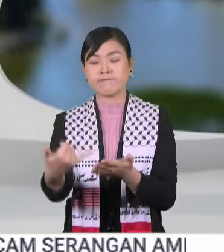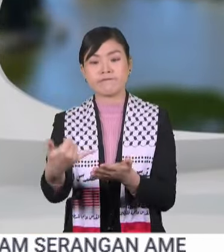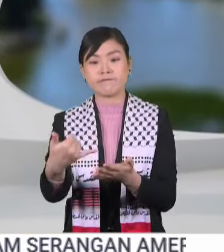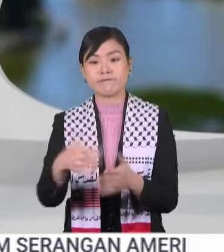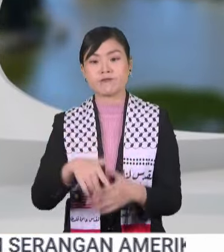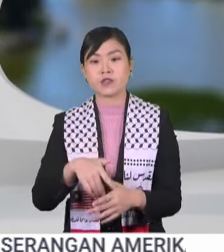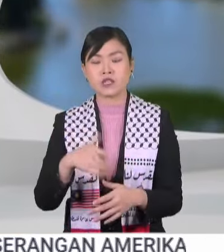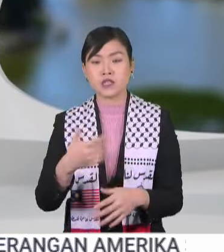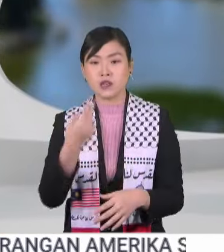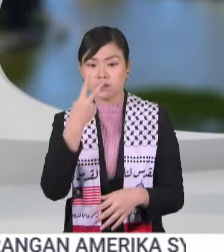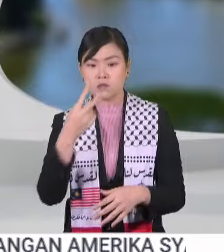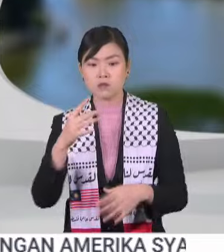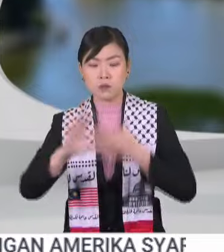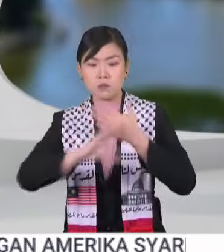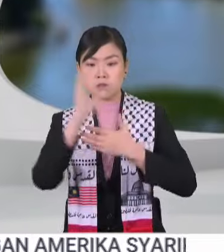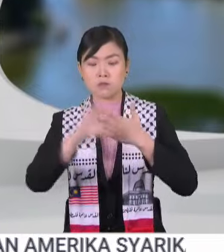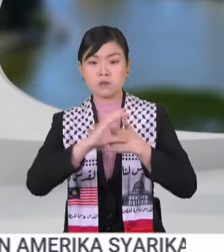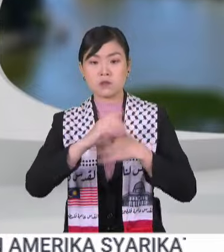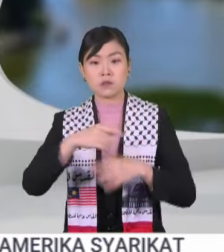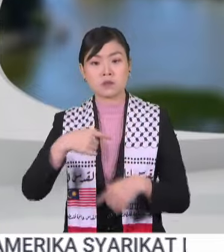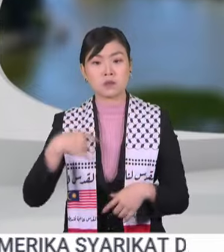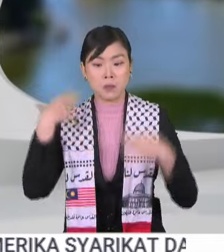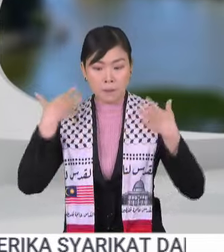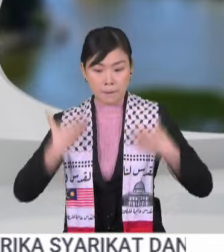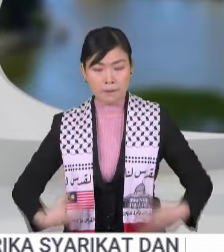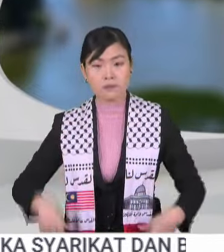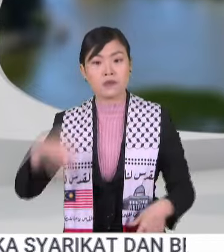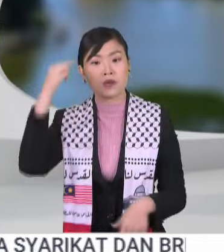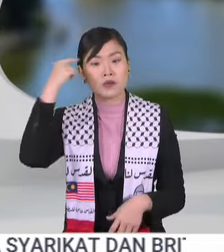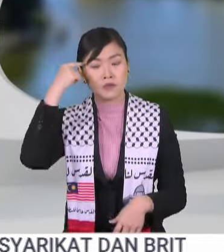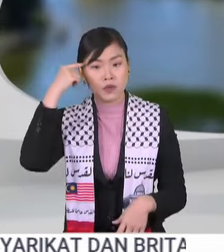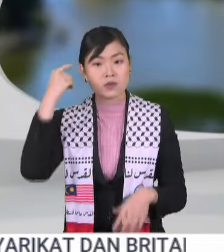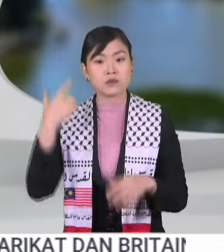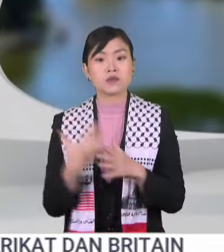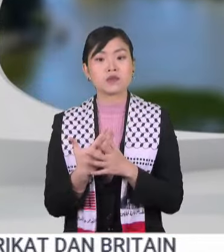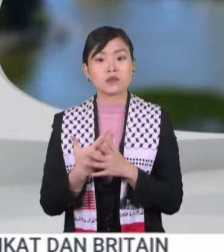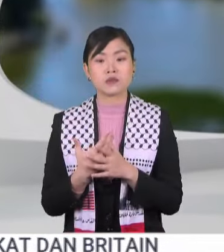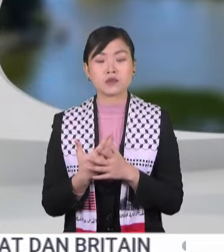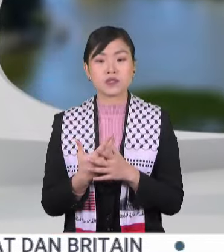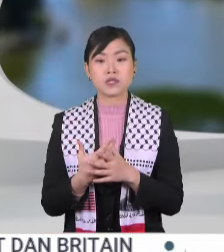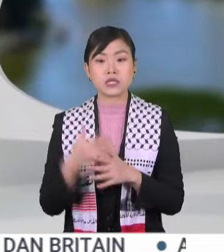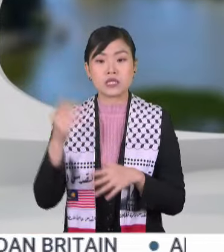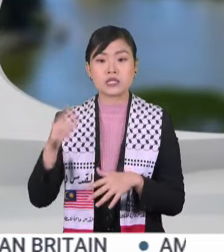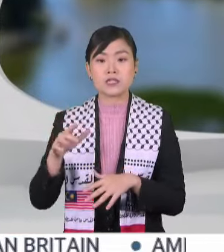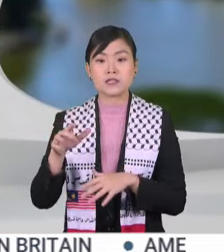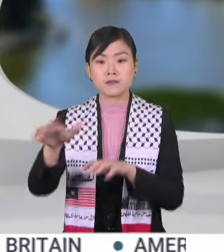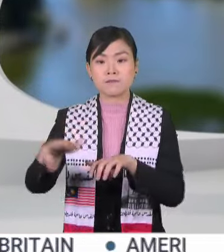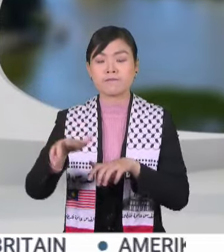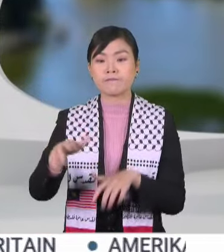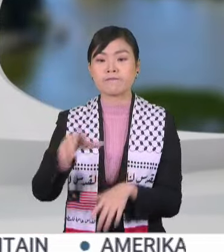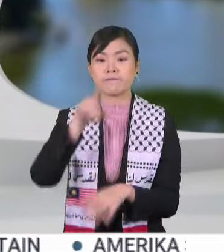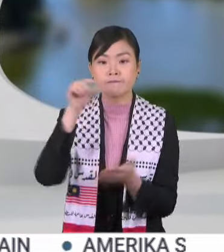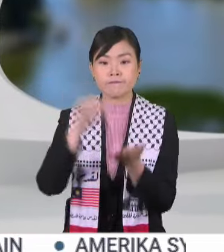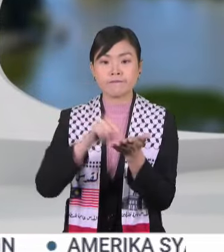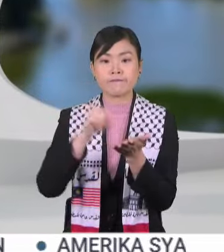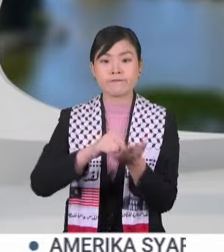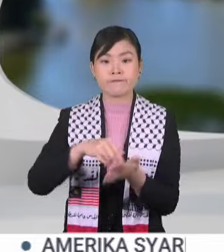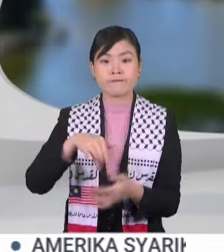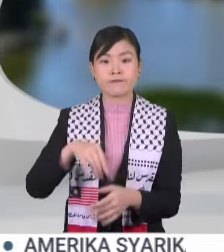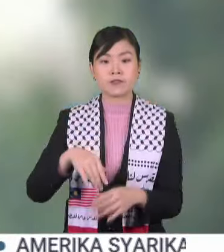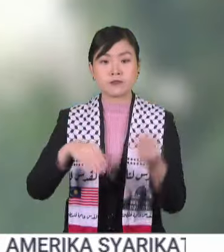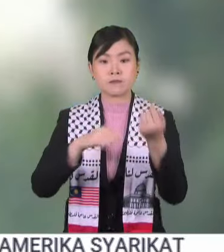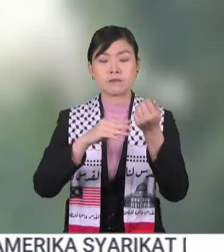kesan kecederaan pada kepala dan badan di sebuah ladang ternakan ayam di lambir Miri malam